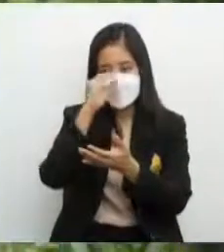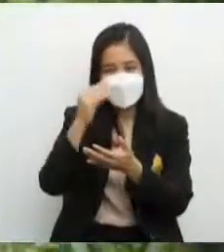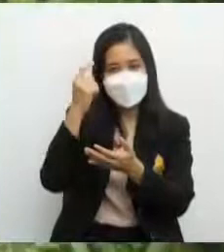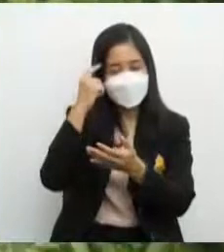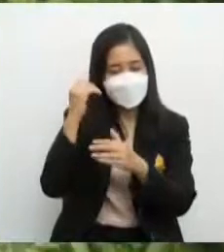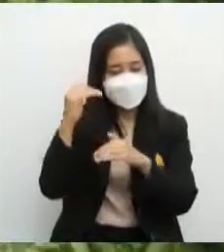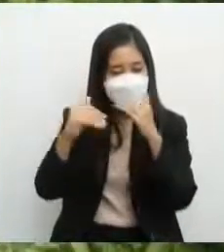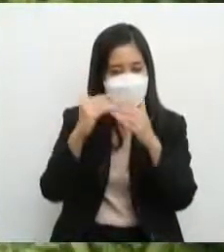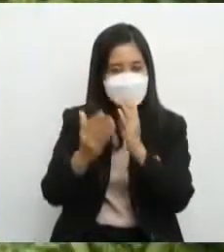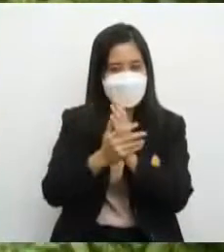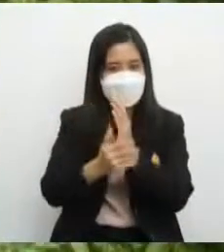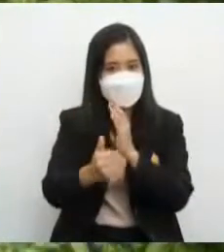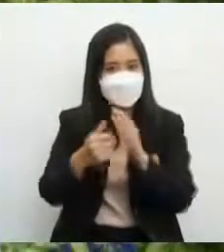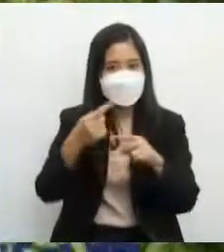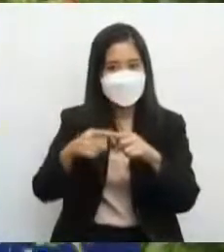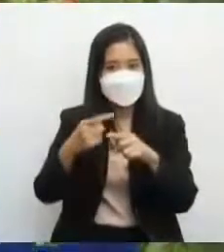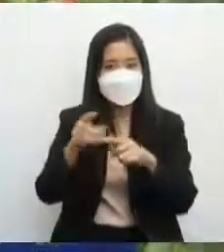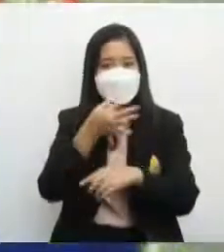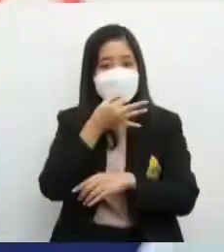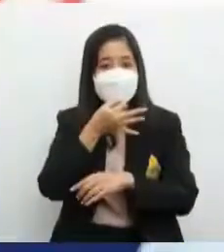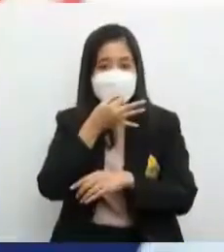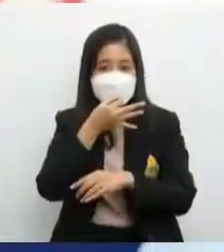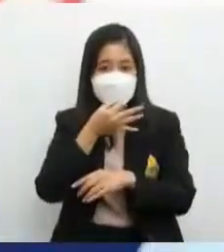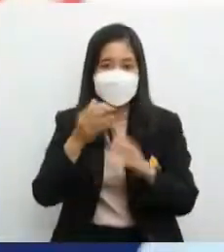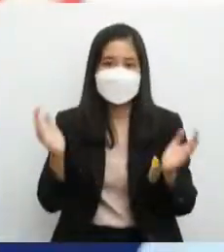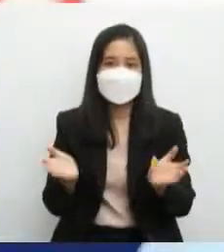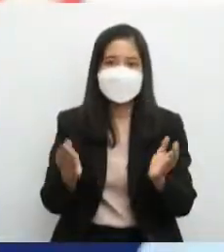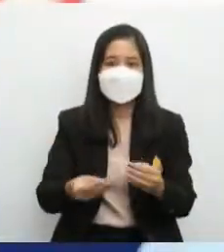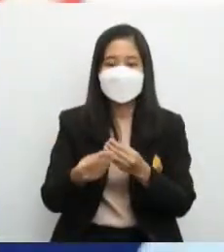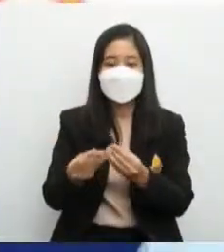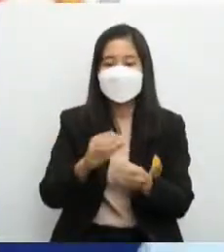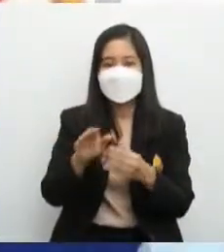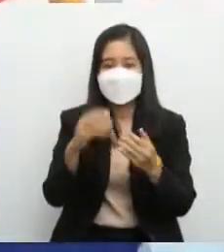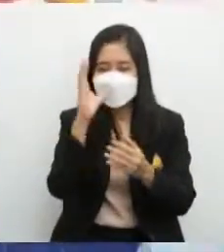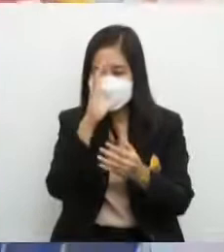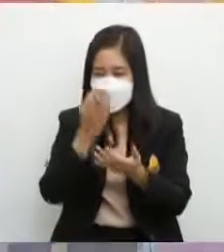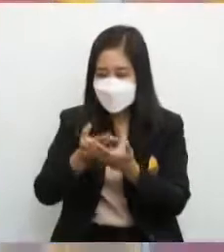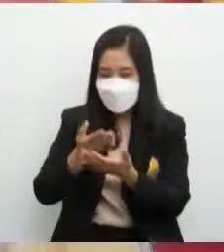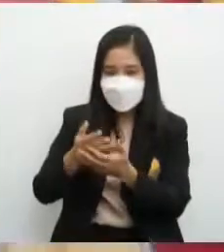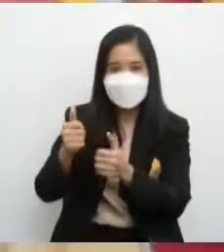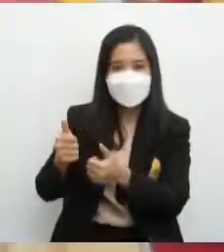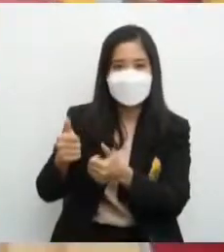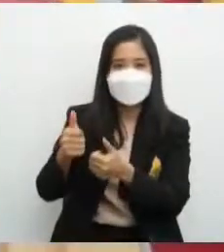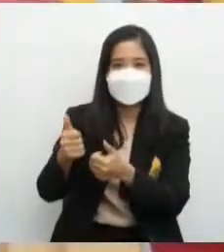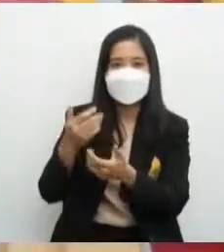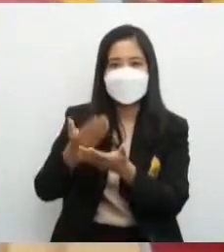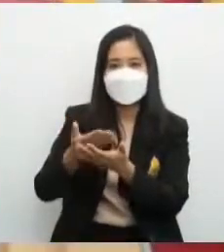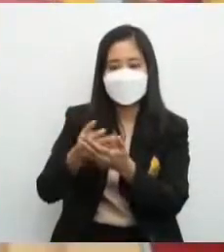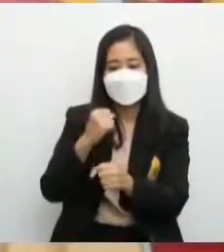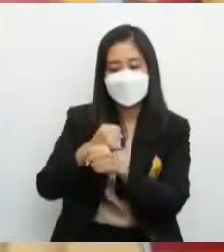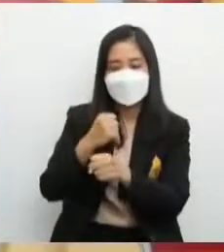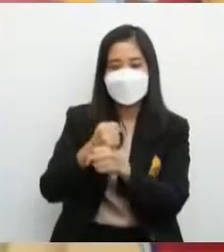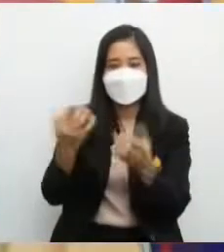าทักษะพื้นฐานด้านอาชีพส่งเสริมให้ผู้เรียนได้หารายได้ระหว่างเรียนการทำงานร่วมกันเป็นก